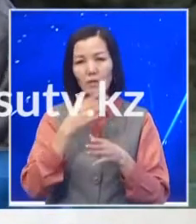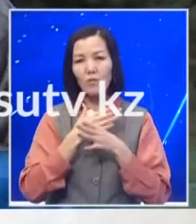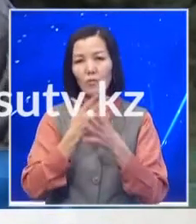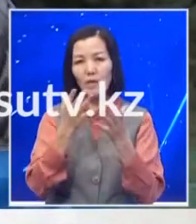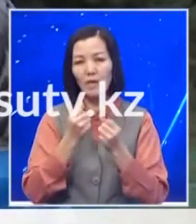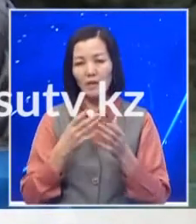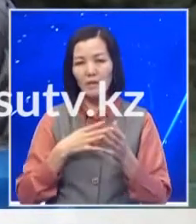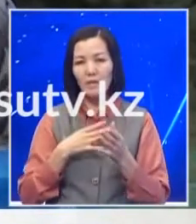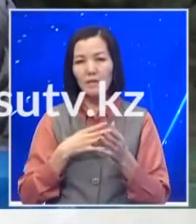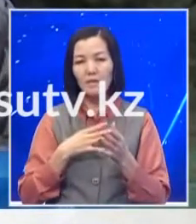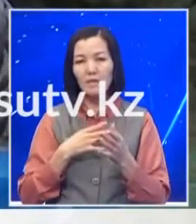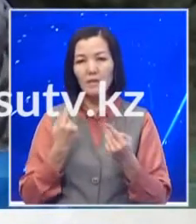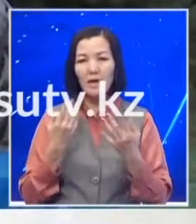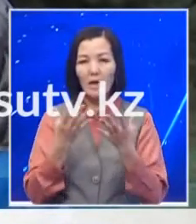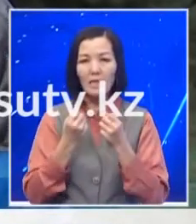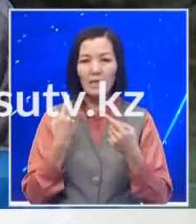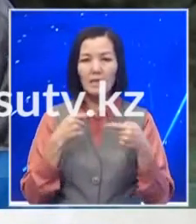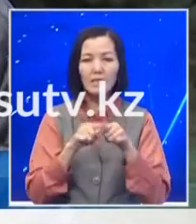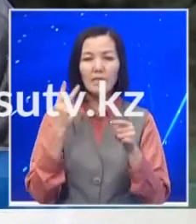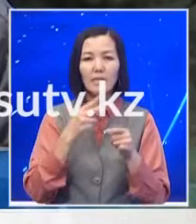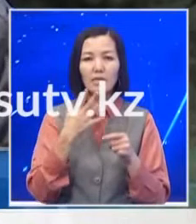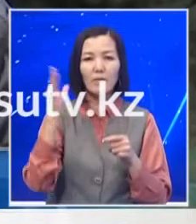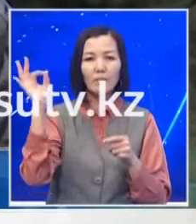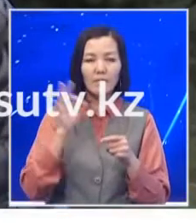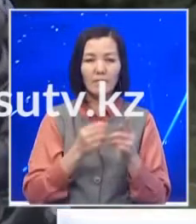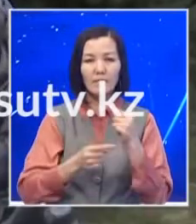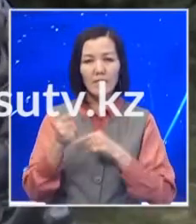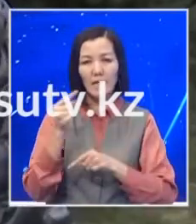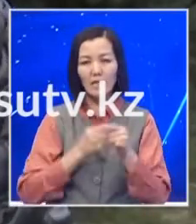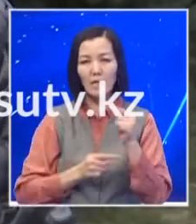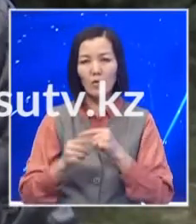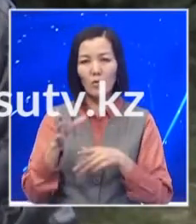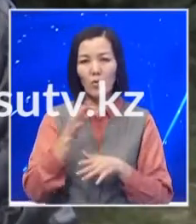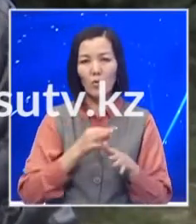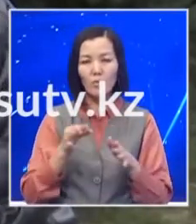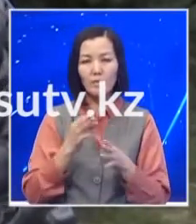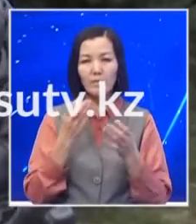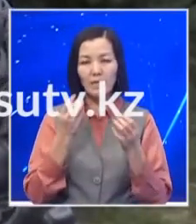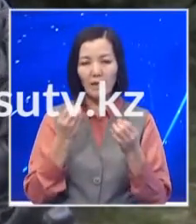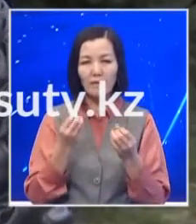инвестициялық субсидия алынған техниканың 25%-ын қайтару арқылы. Облысымызда одан бөлек